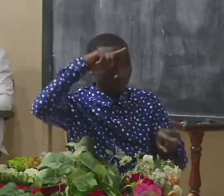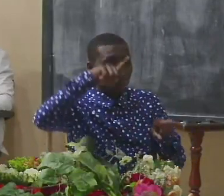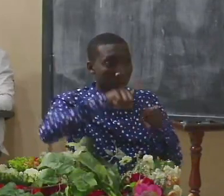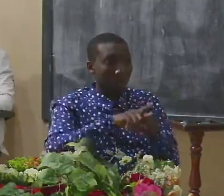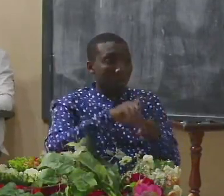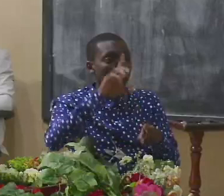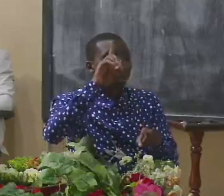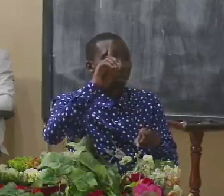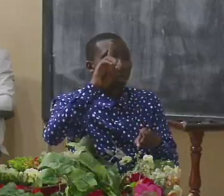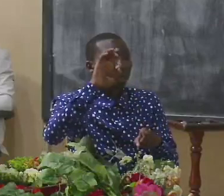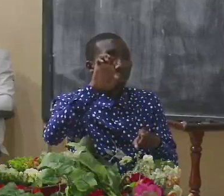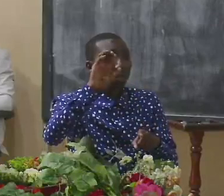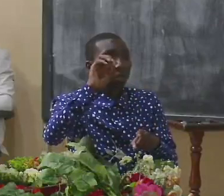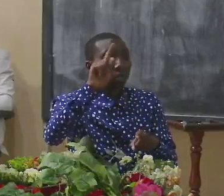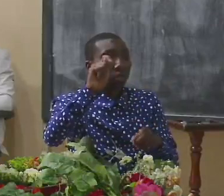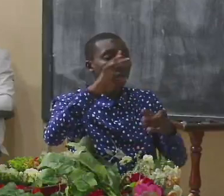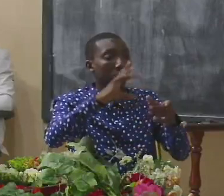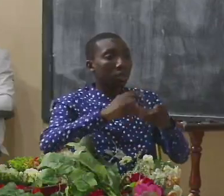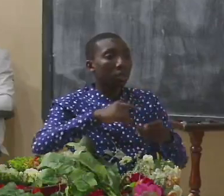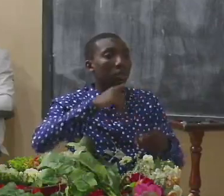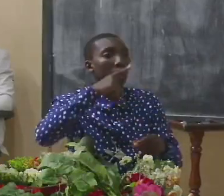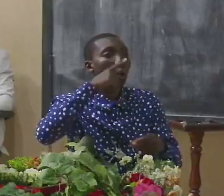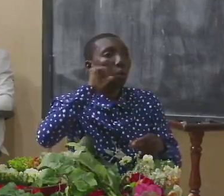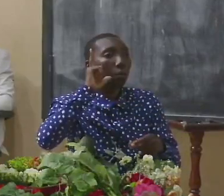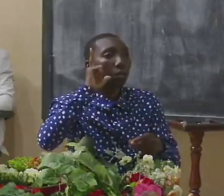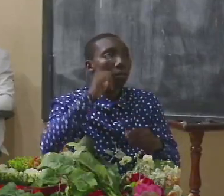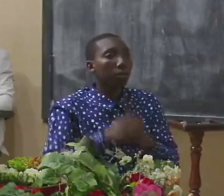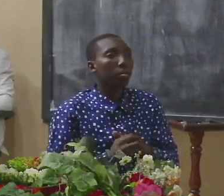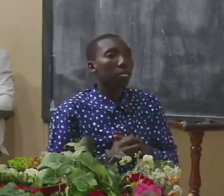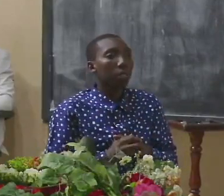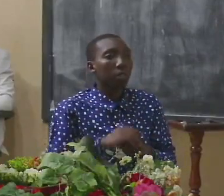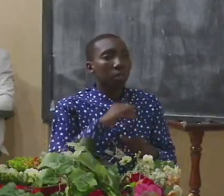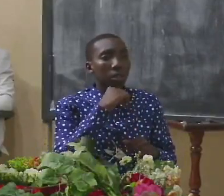nous avons notre frère Deo de Lubumbashi